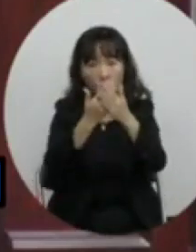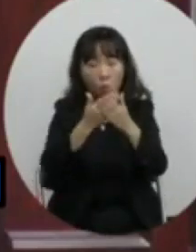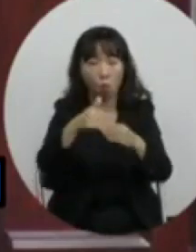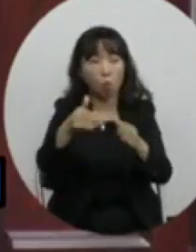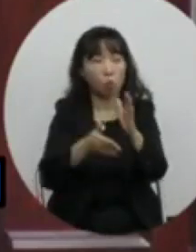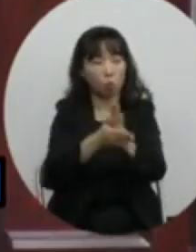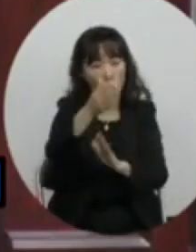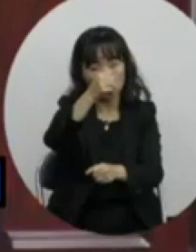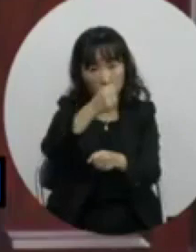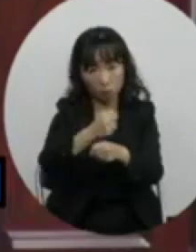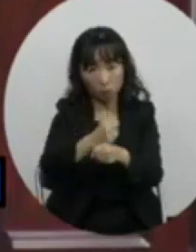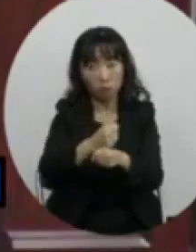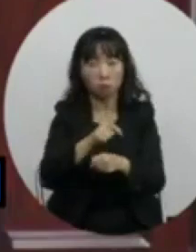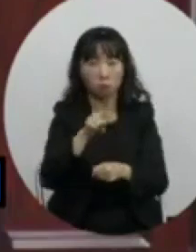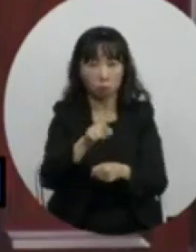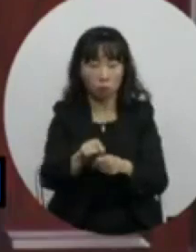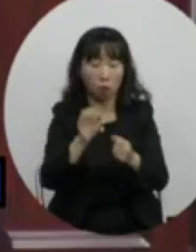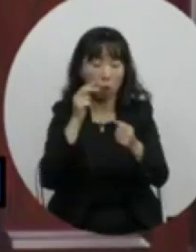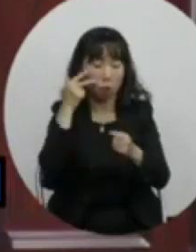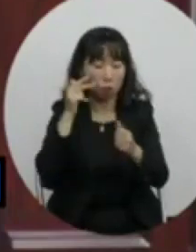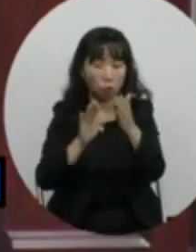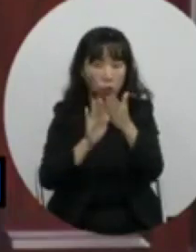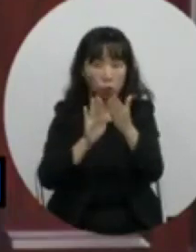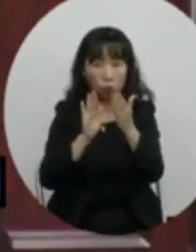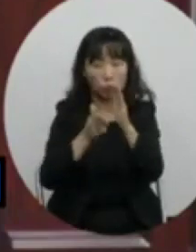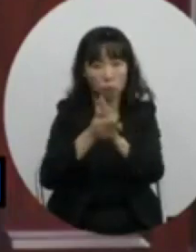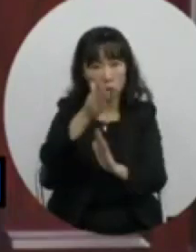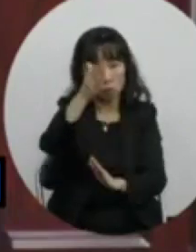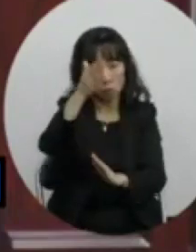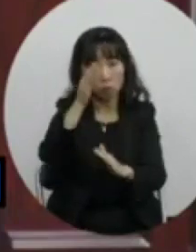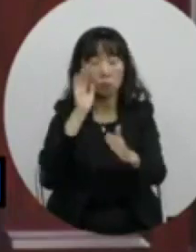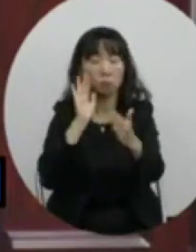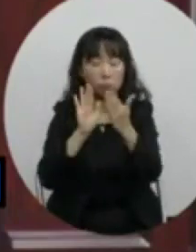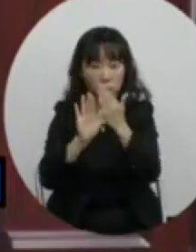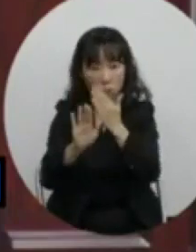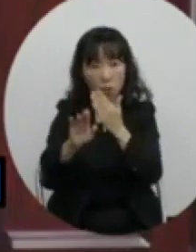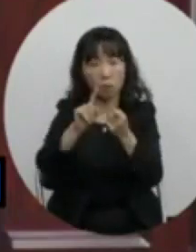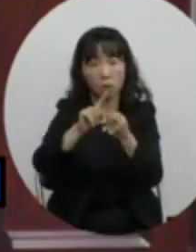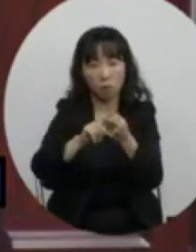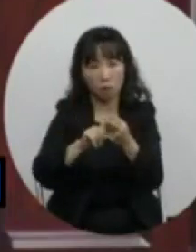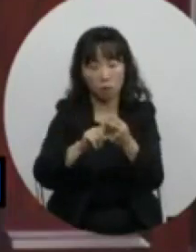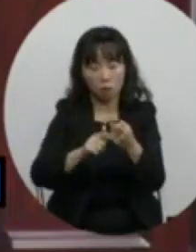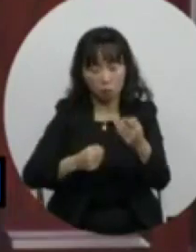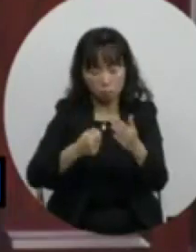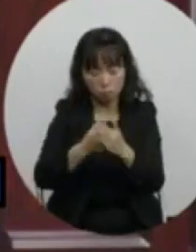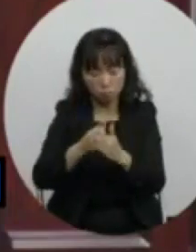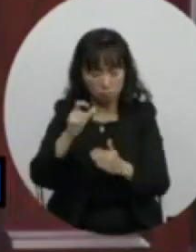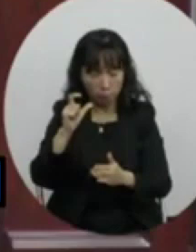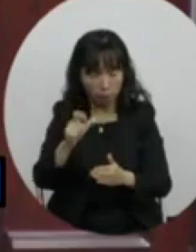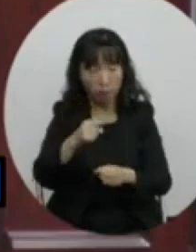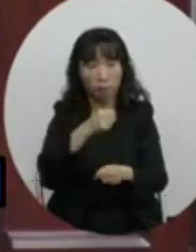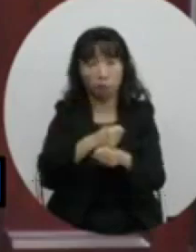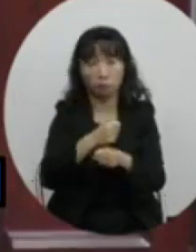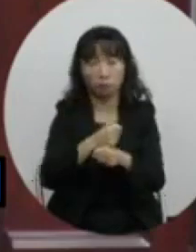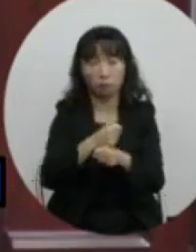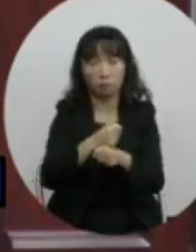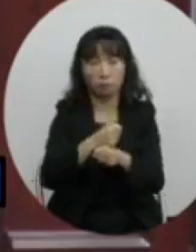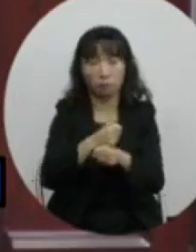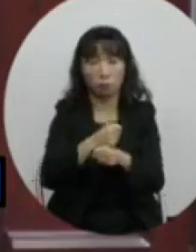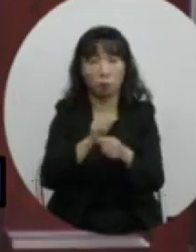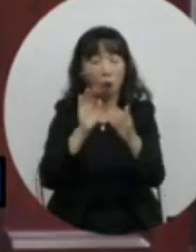것입니다. 여주시의 미래에 대한 희망을 주고 의지가 용솟음치게 하는 내용입니다. 너무 기대가